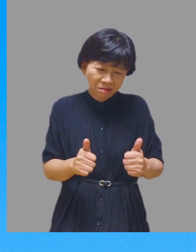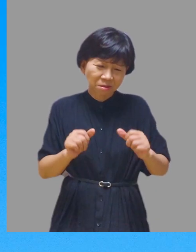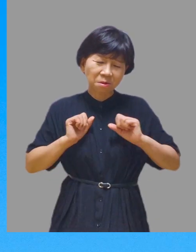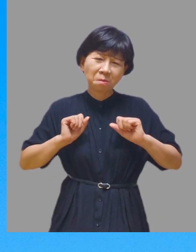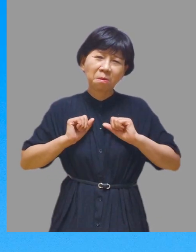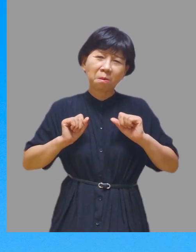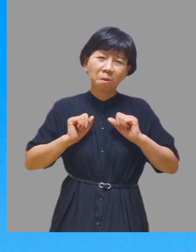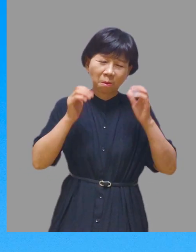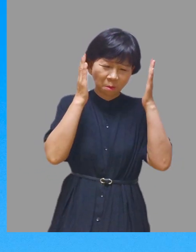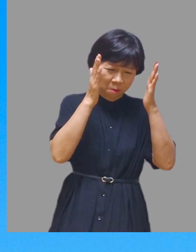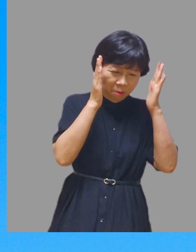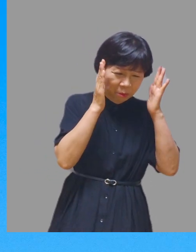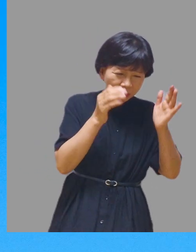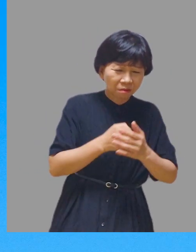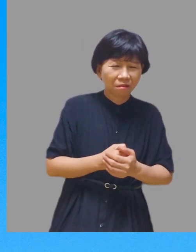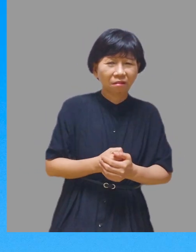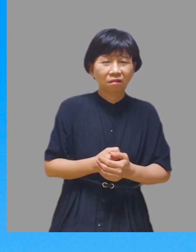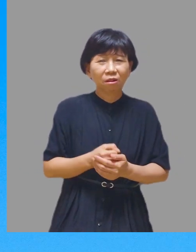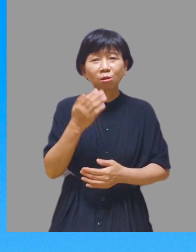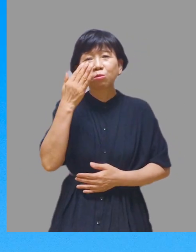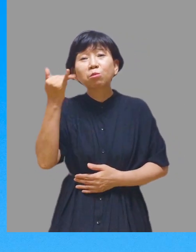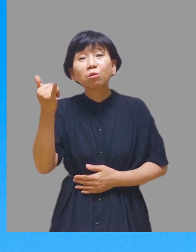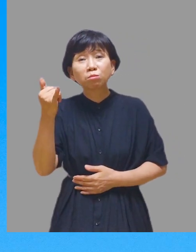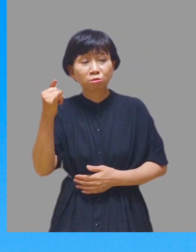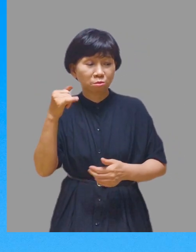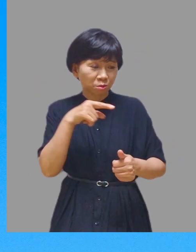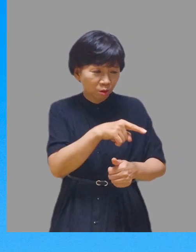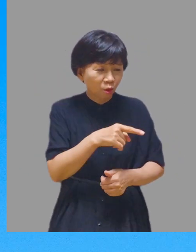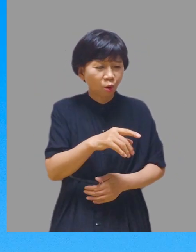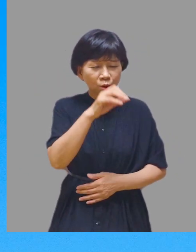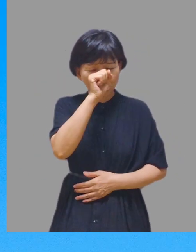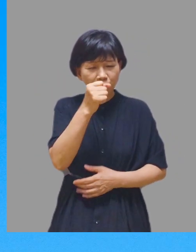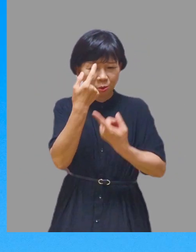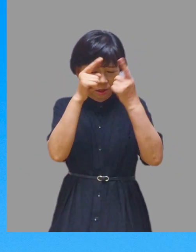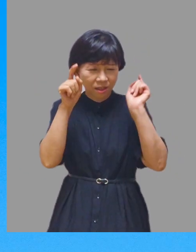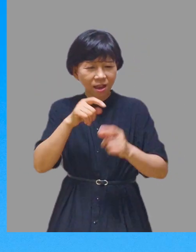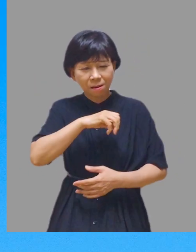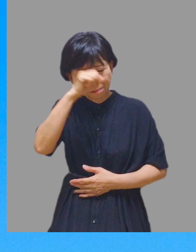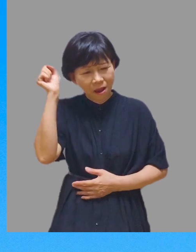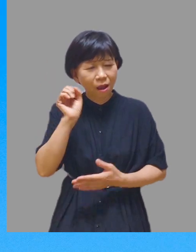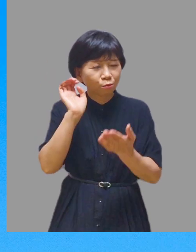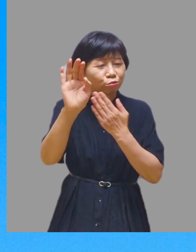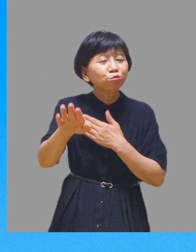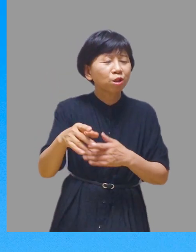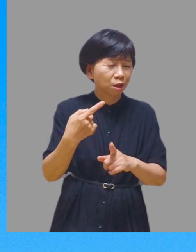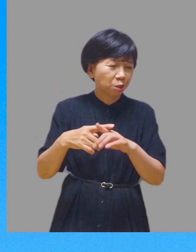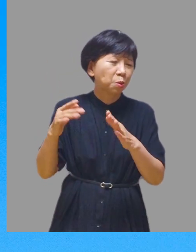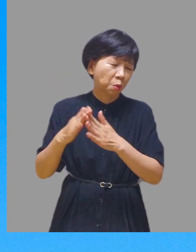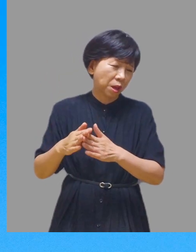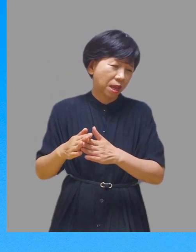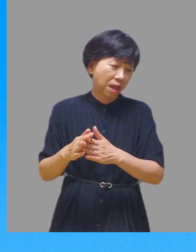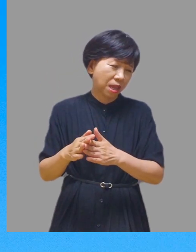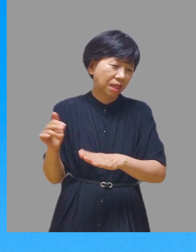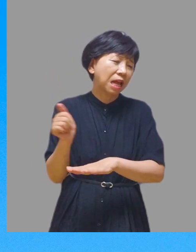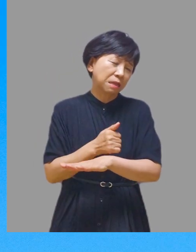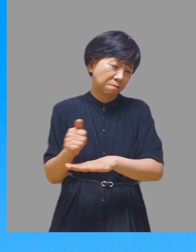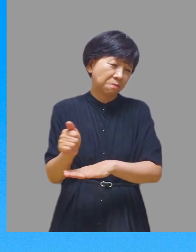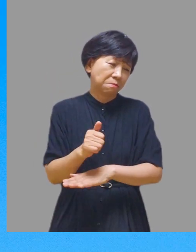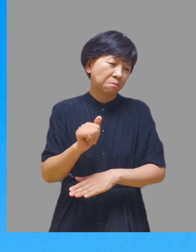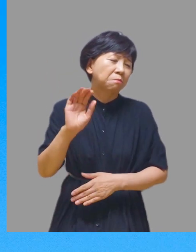다니는 부모님들도 이제 자녀들에게 그렇게 이야기한대. 너 좋은 대학 가고 그 이후에 교회 잘 나와. 그러면